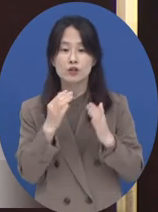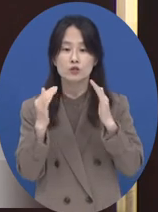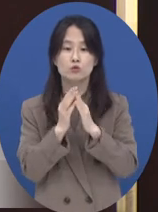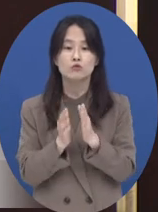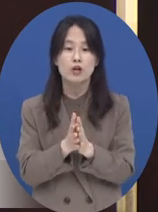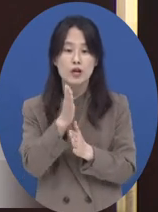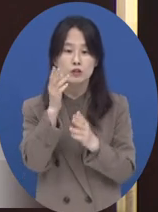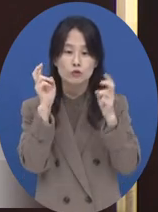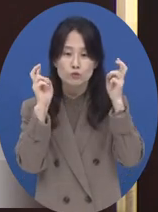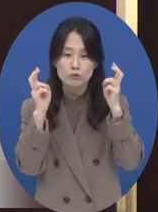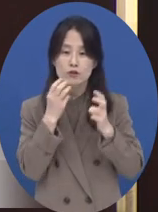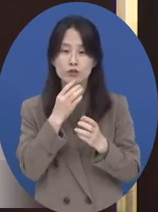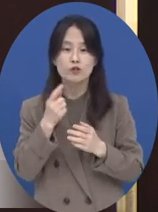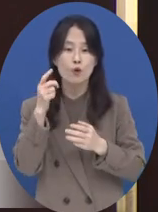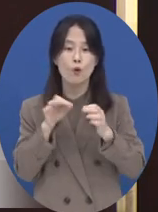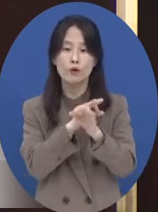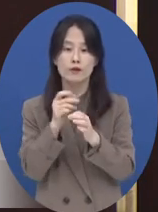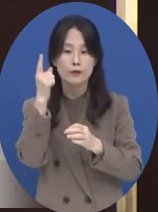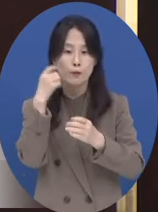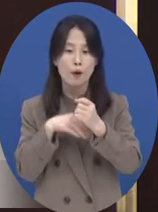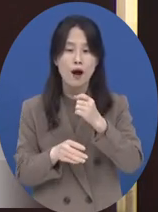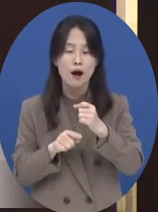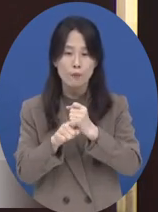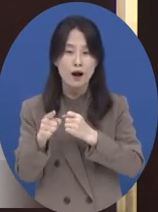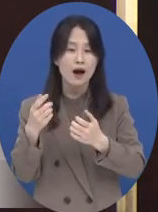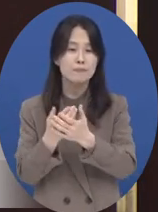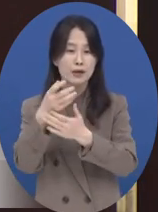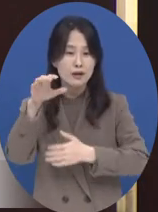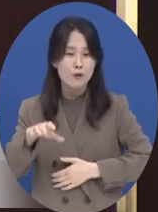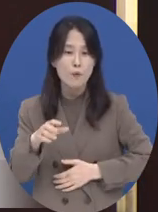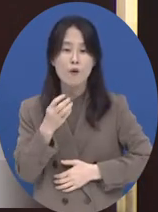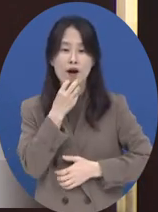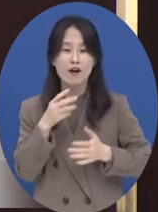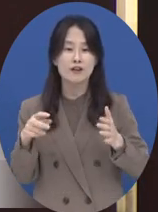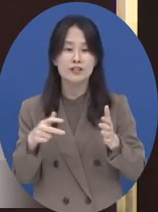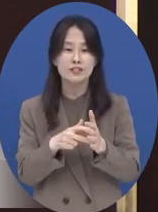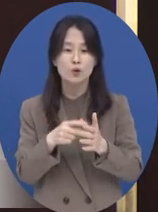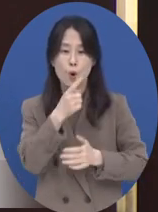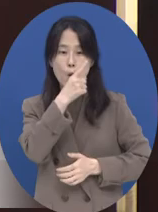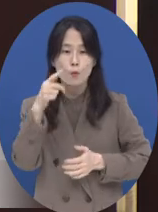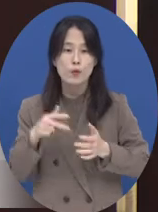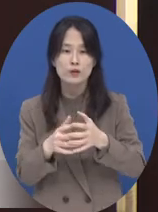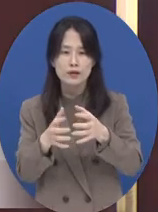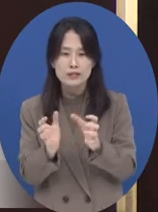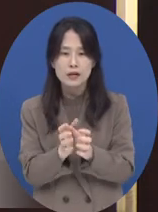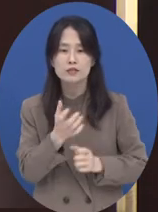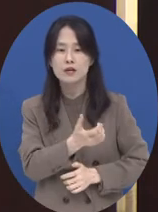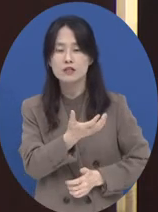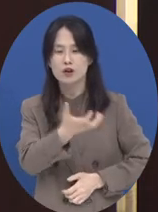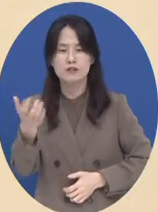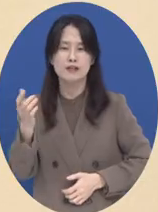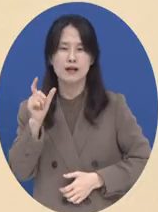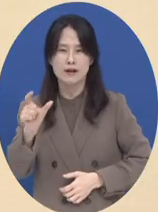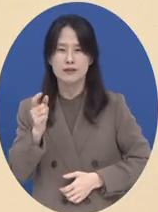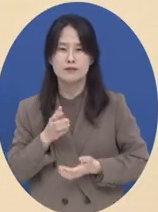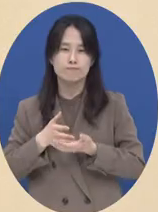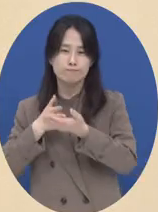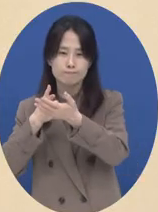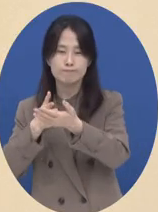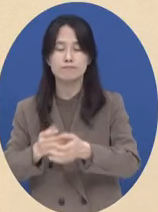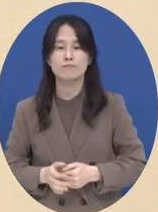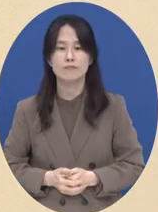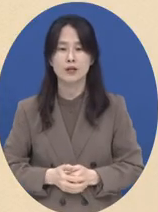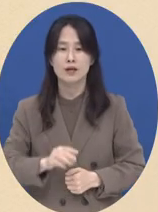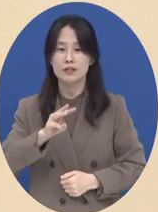경기주택도시공사, 경기도경제과학진흥원, 경기신용보증재단에 공공기관 북부 이전을 강력히 건의드립니다.